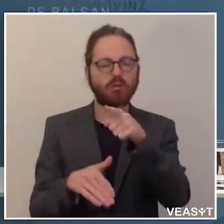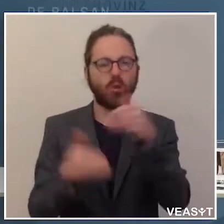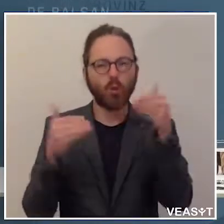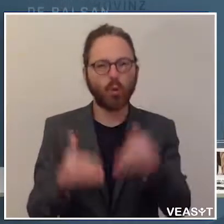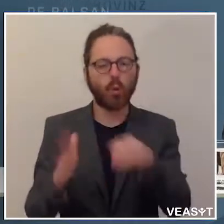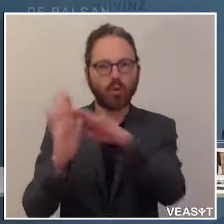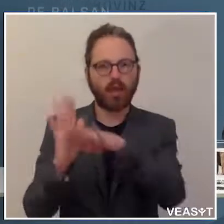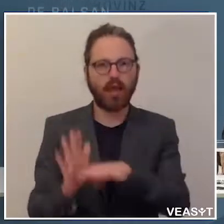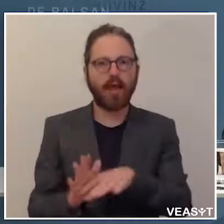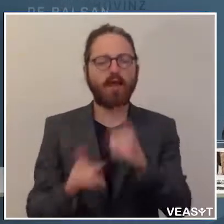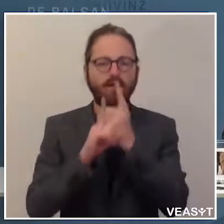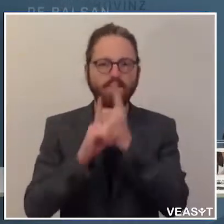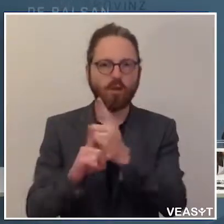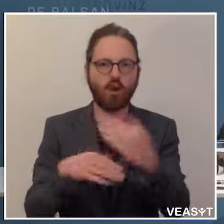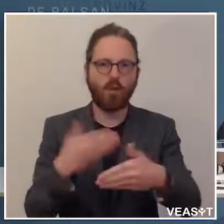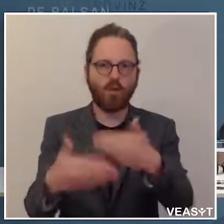science